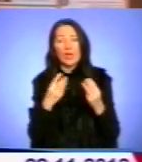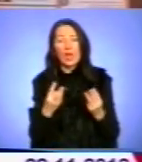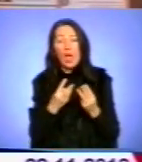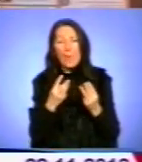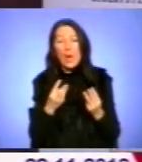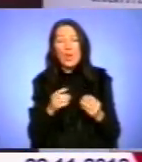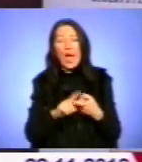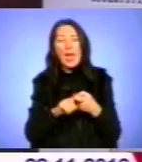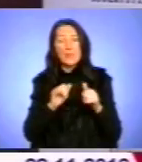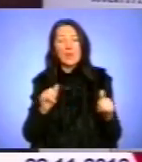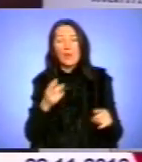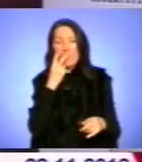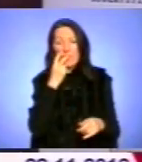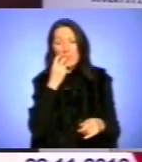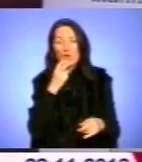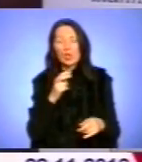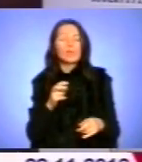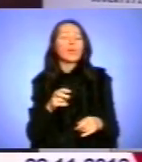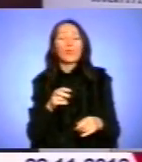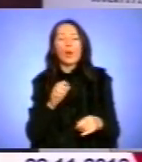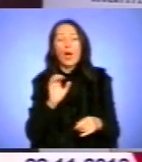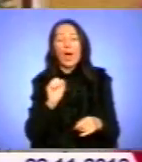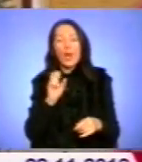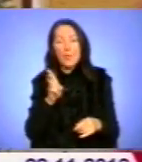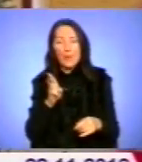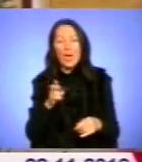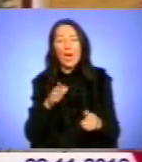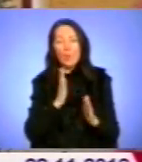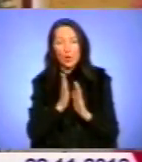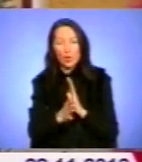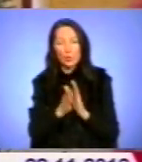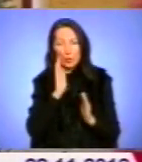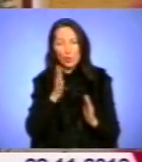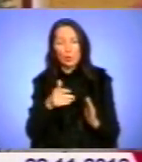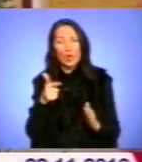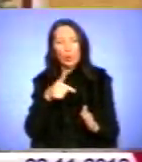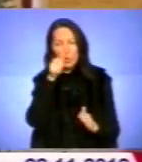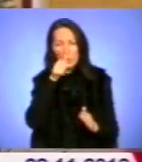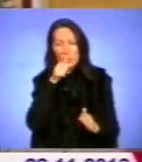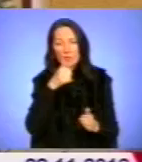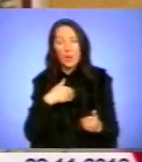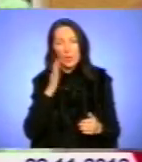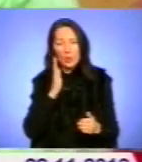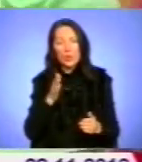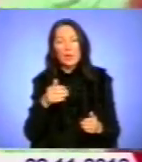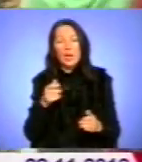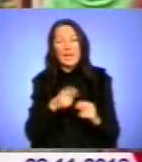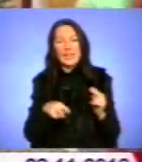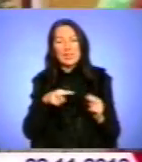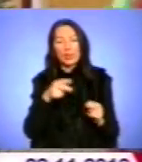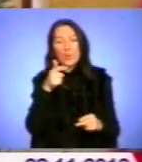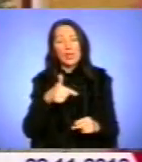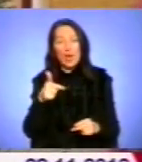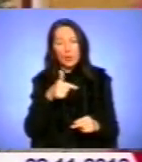вірусу грипу, штамів А і Б, прогнозують вже на грудень. Взагалі, як ми прогнозували, що можливо десь кінець листопада, грудень.